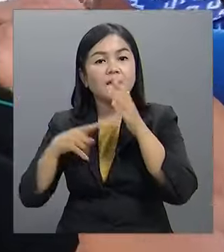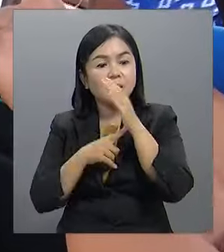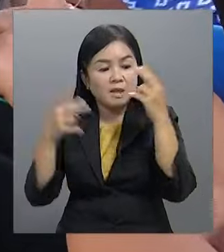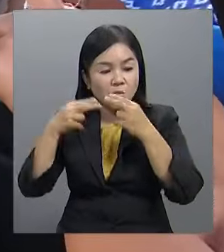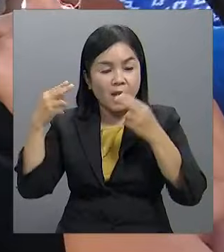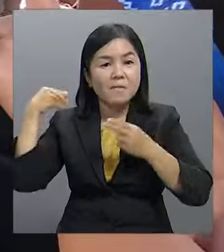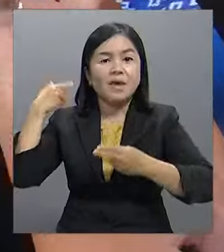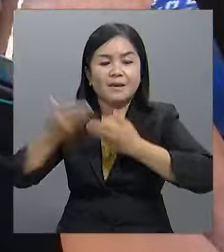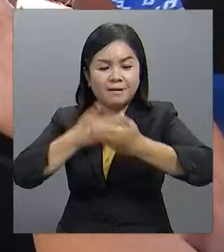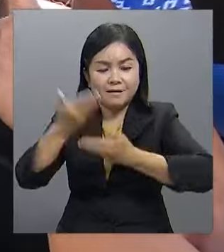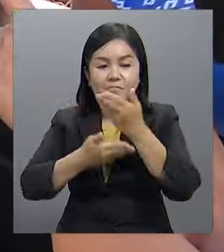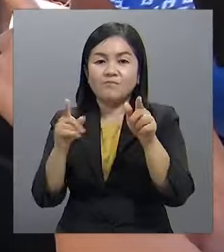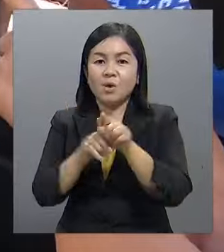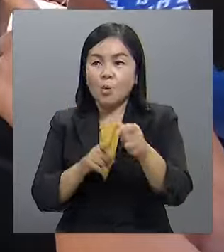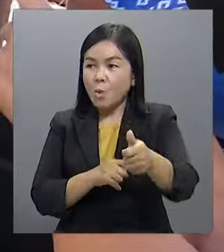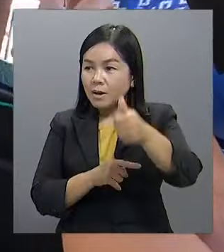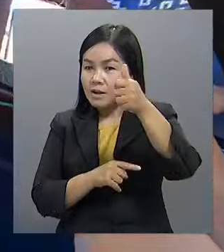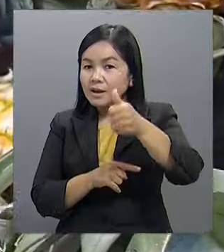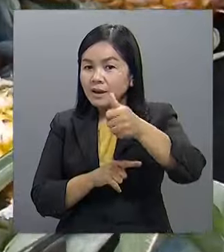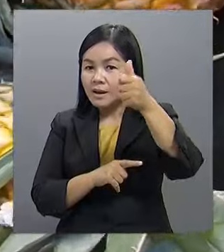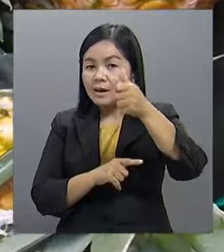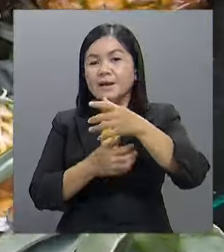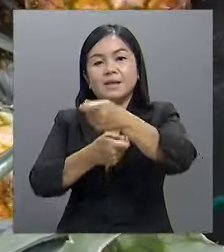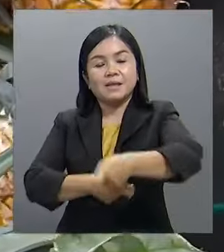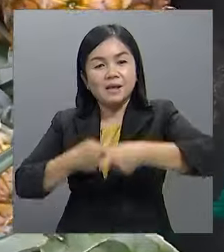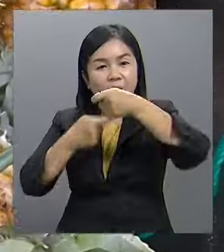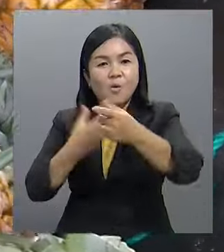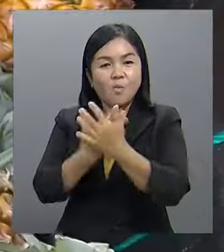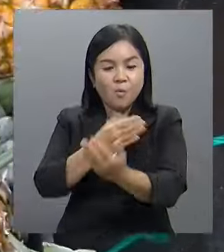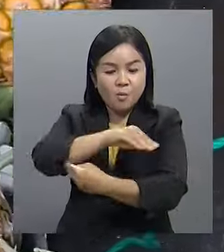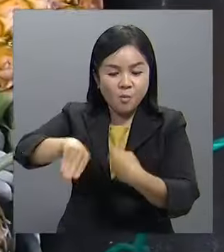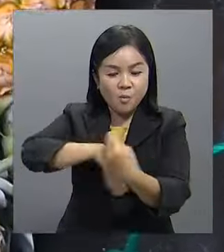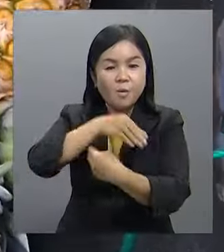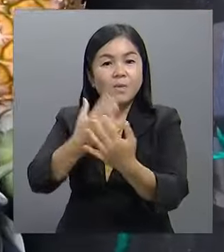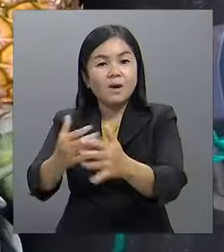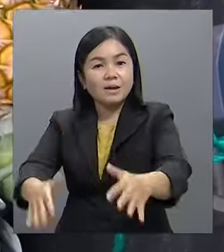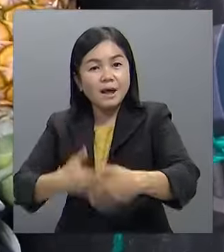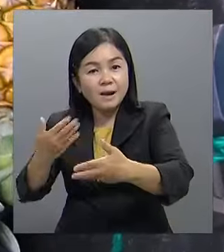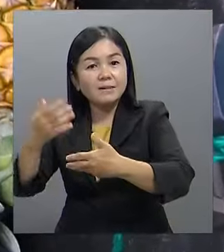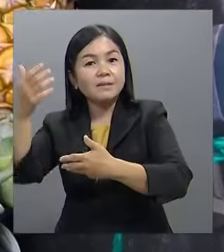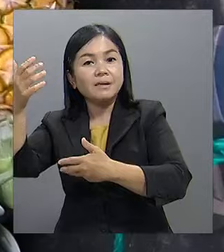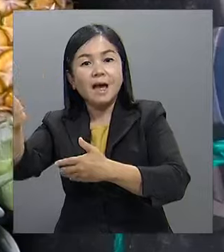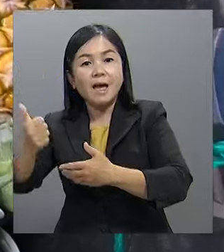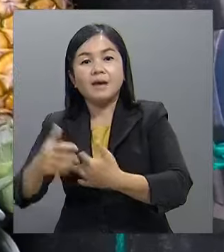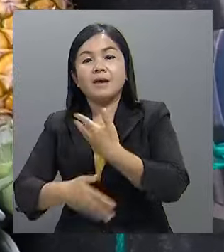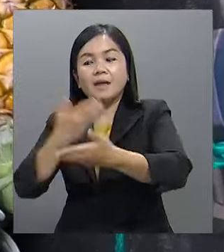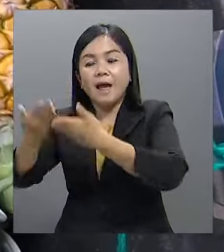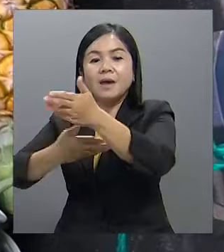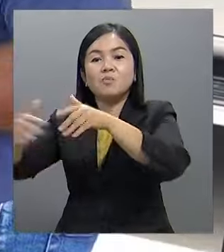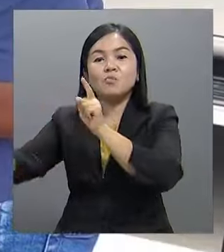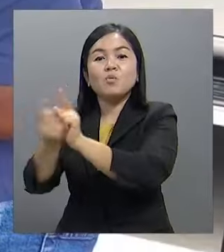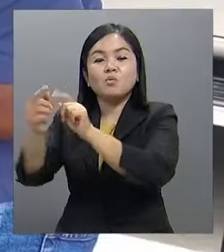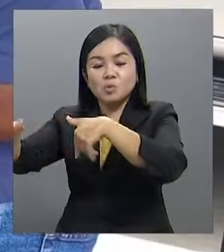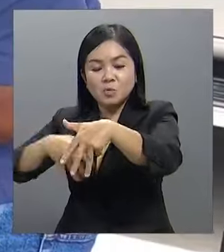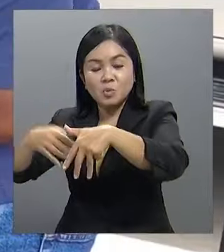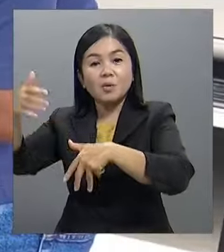คะงานนี้เนี่ยเกษตรกรเองก็จะได้รับรายได้จากการนำสินค้าผลผลิตมาขายตรงสู่ผู้บริโภคถือเป็นการตลาดเชิงรุก